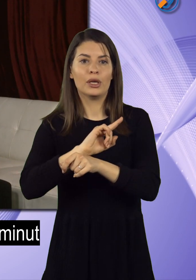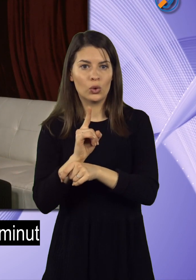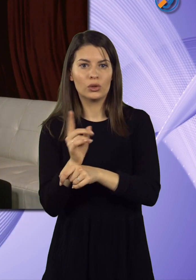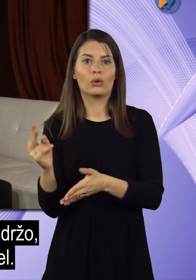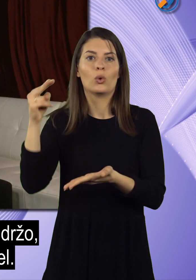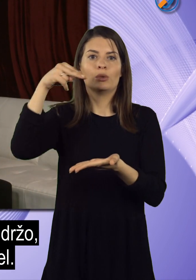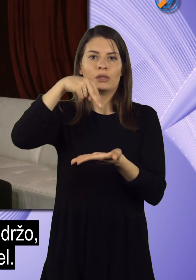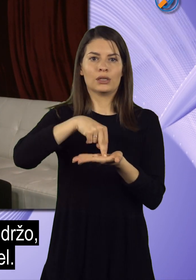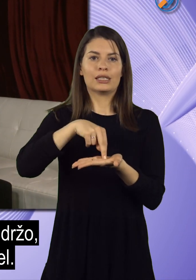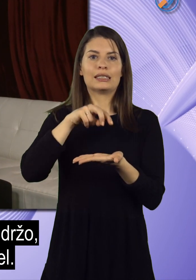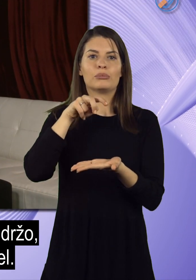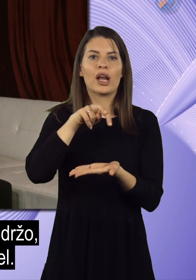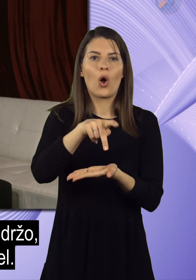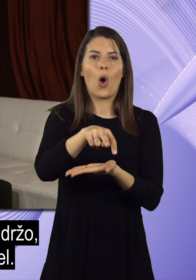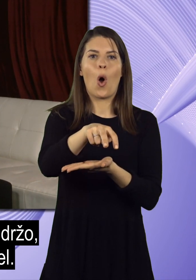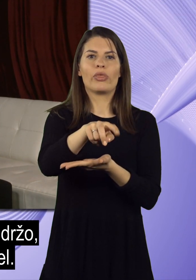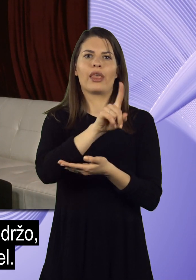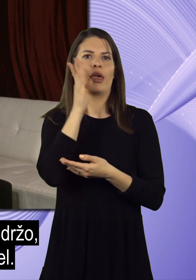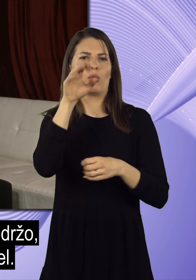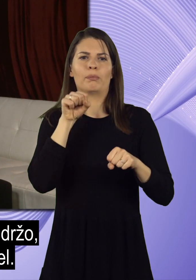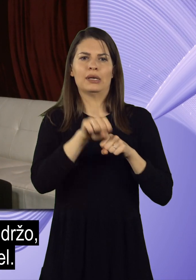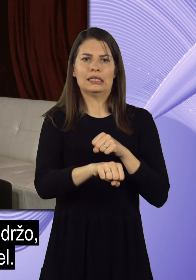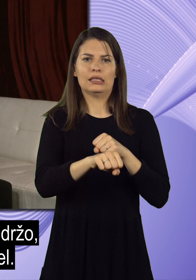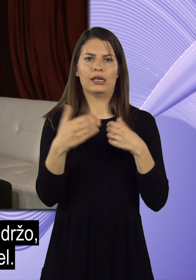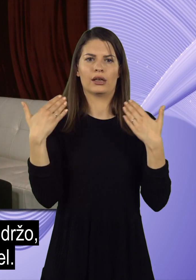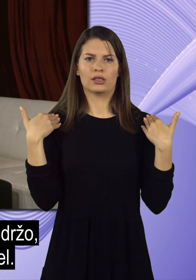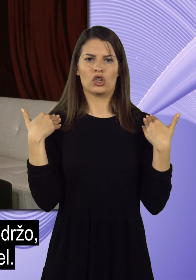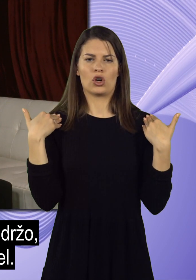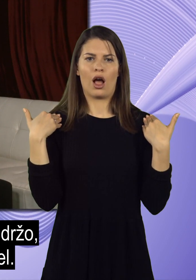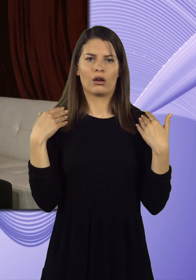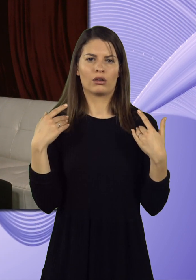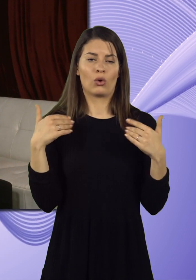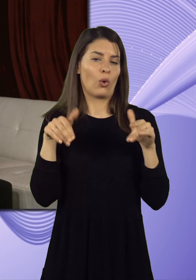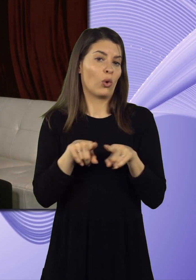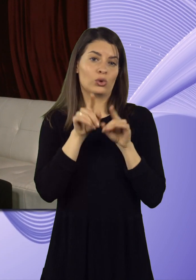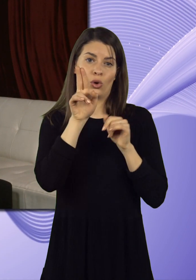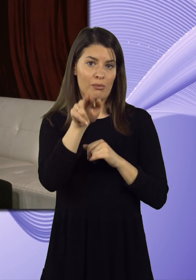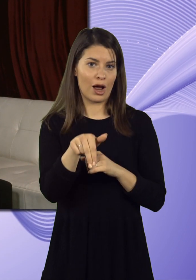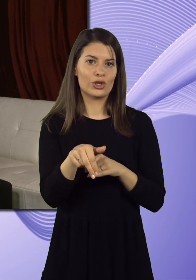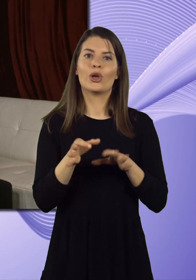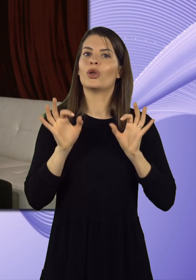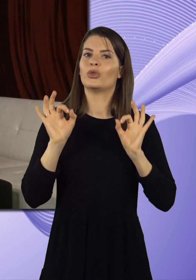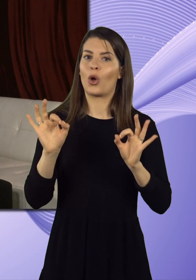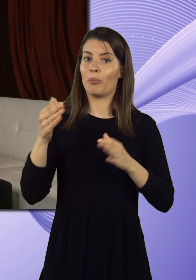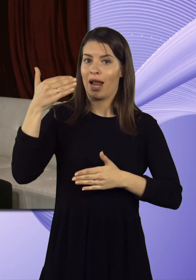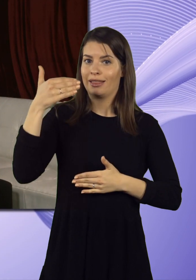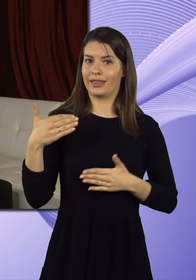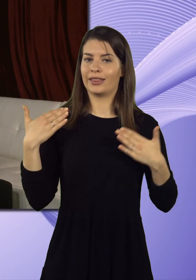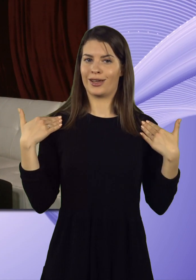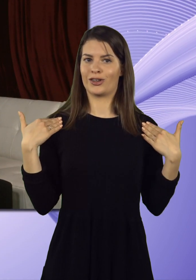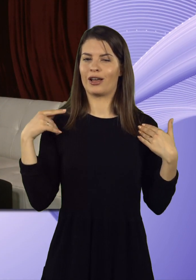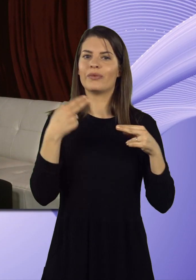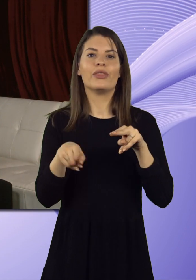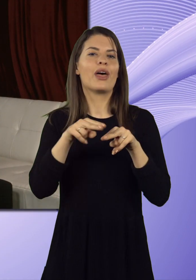malo sprehoda, torej sprostiti neko prisilno držo, v kateri si se znašel in dobra drža je